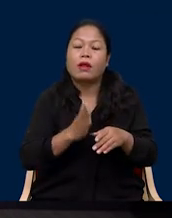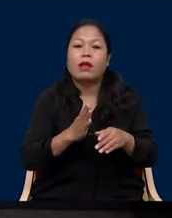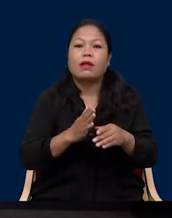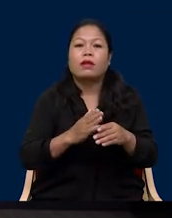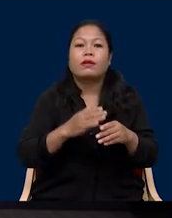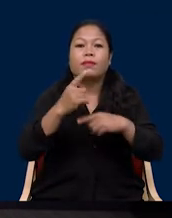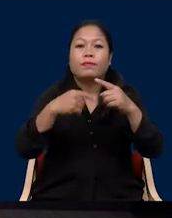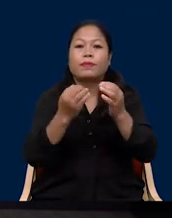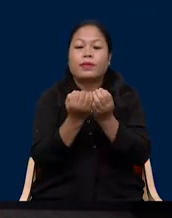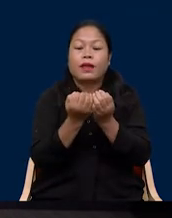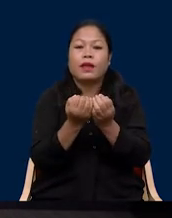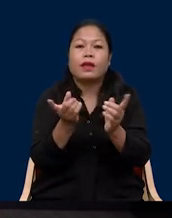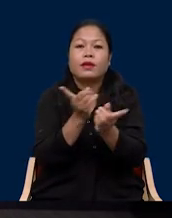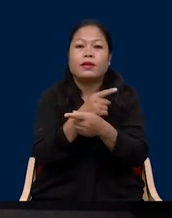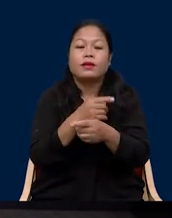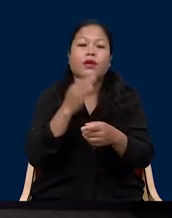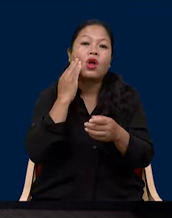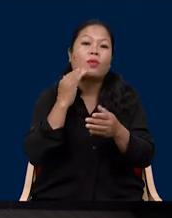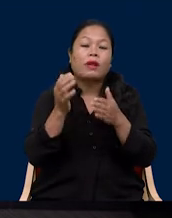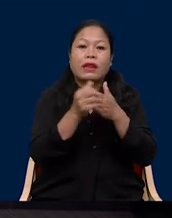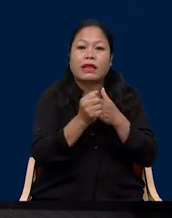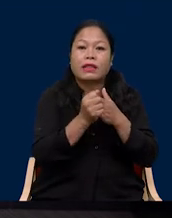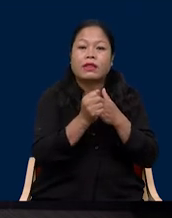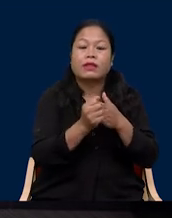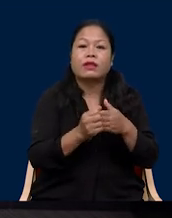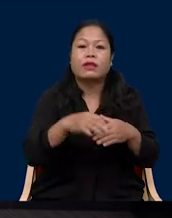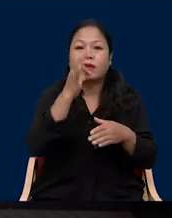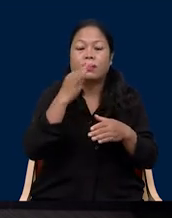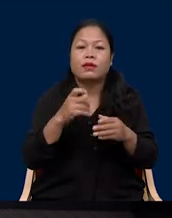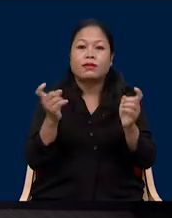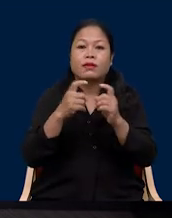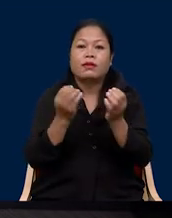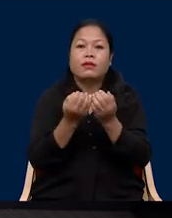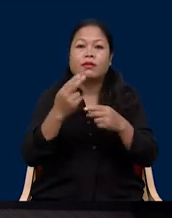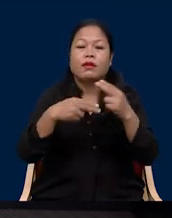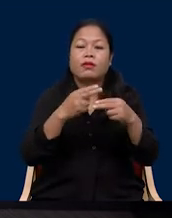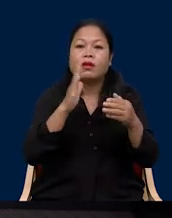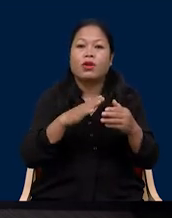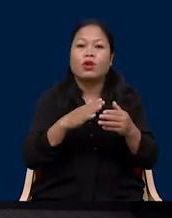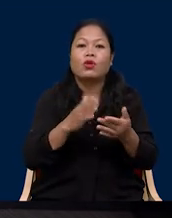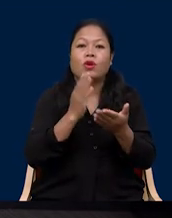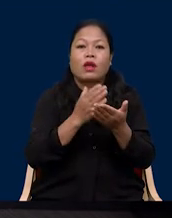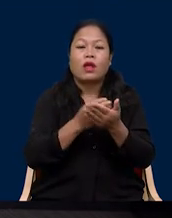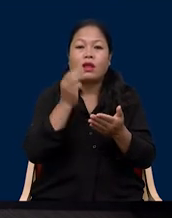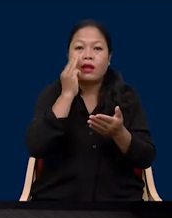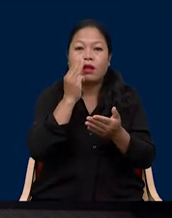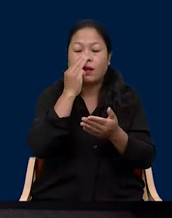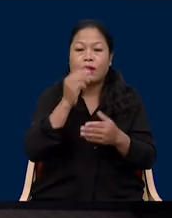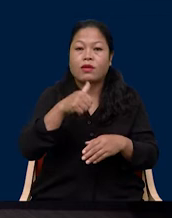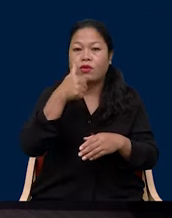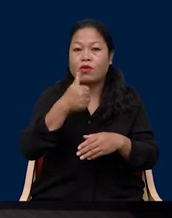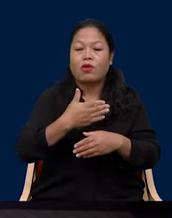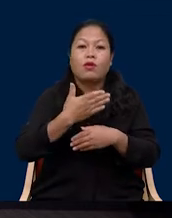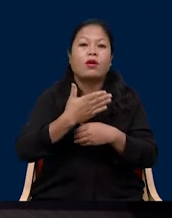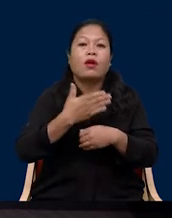नेपालले श्रृङ्खलाबद्ध रूपमा जलवायु परिवर्तन र महिला नेतृत्वबारे बहस चलाउँदै आएको छ। यो श्रृङ्खलामा